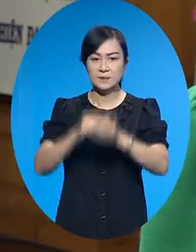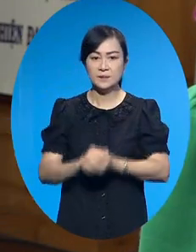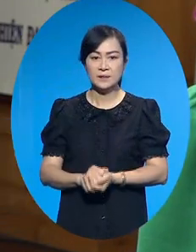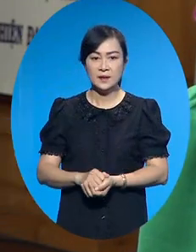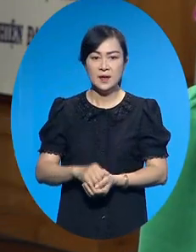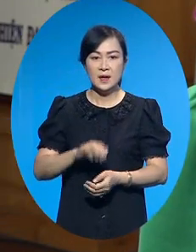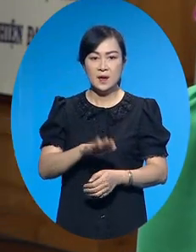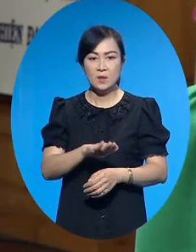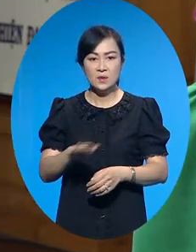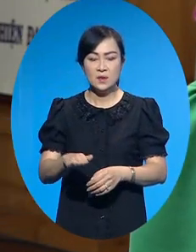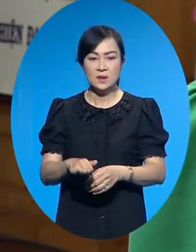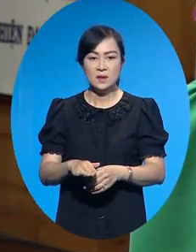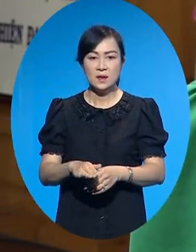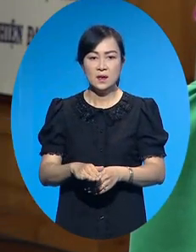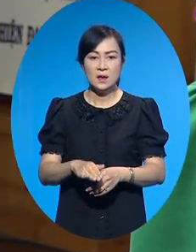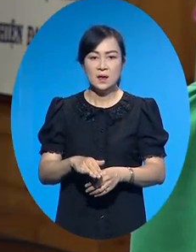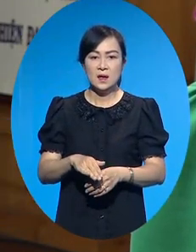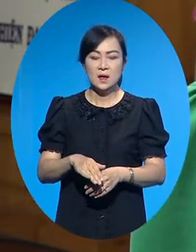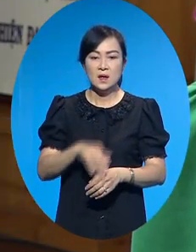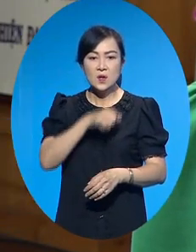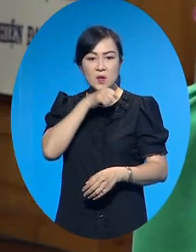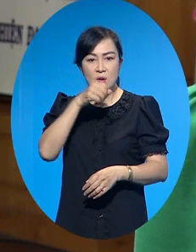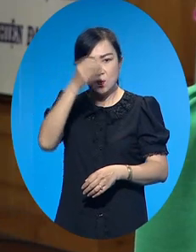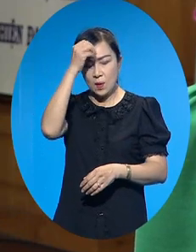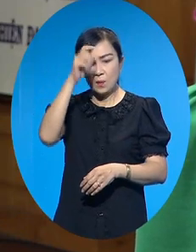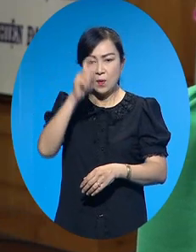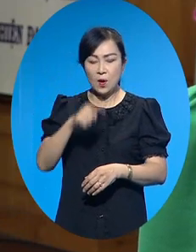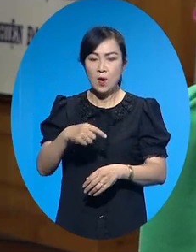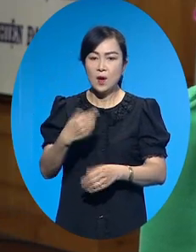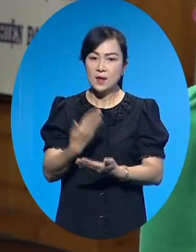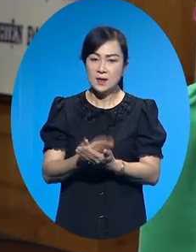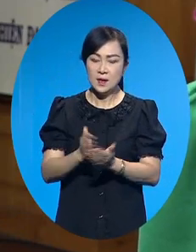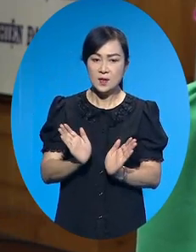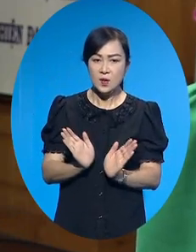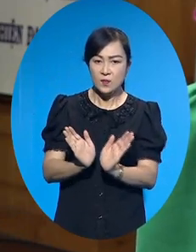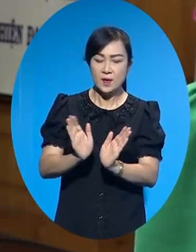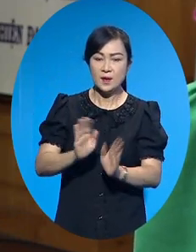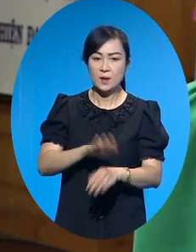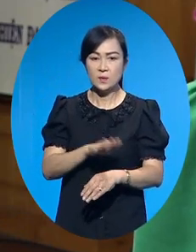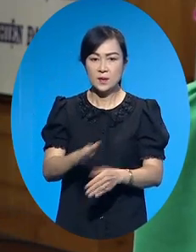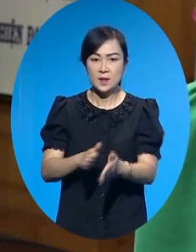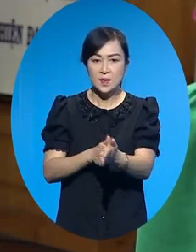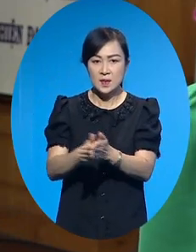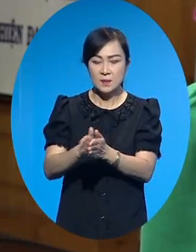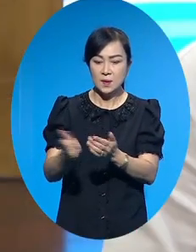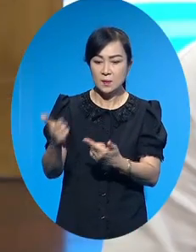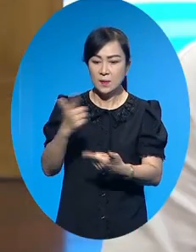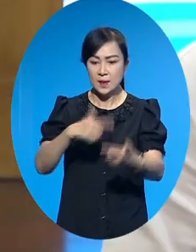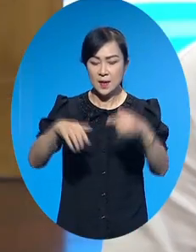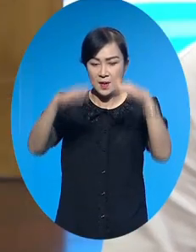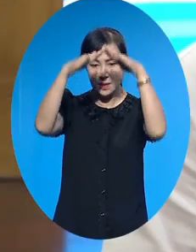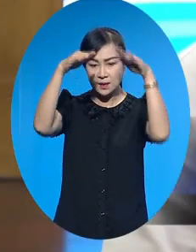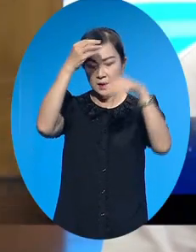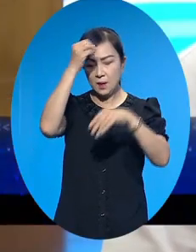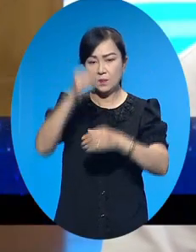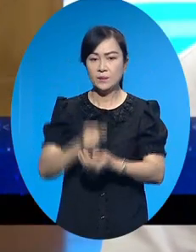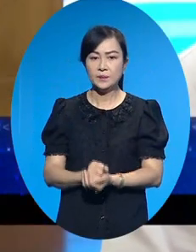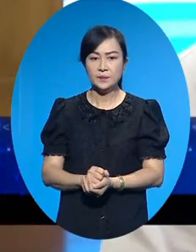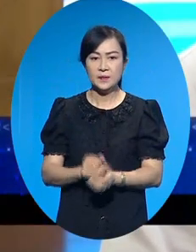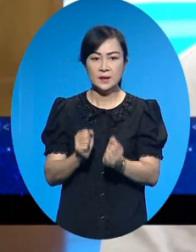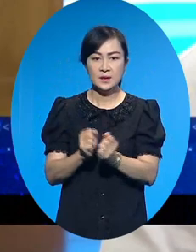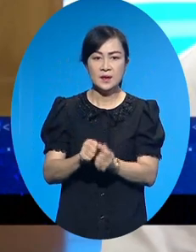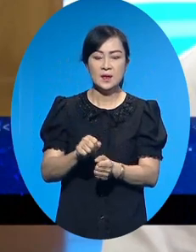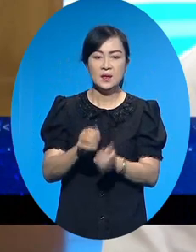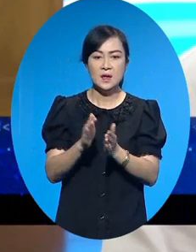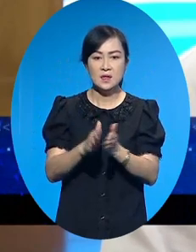các cháu có sa sút trong học tập thì cũng có mặt kịp thời để động viên các cháu tiếp tục là trở lại trường học. Đối với lại những em mà